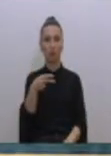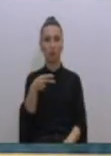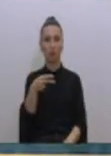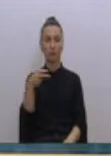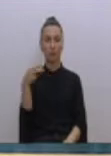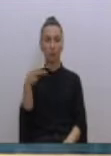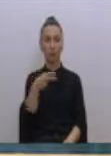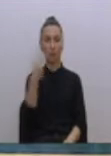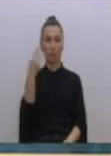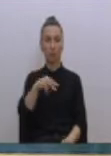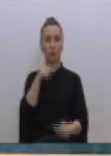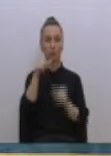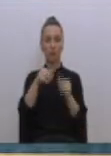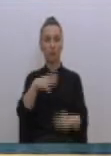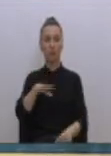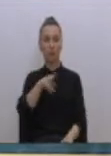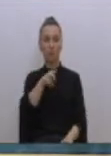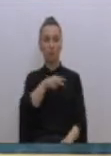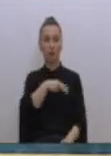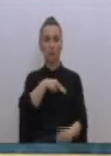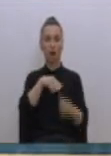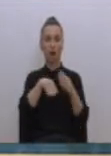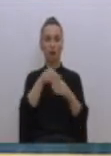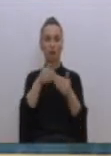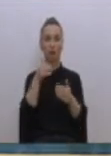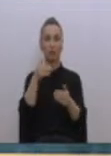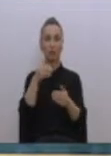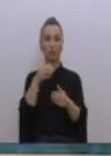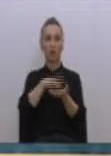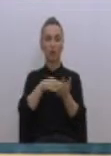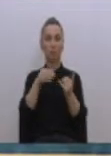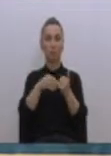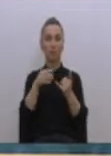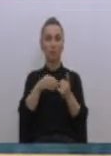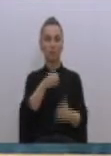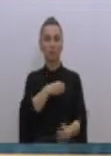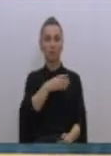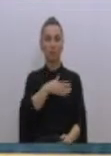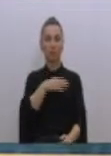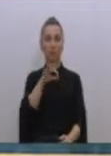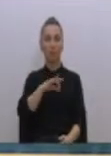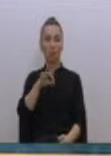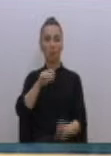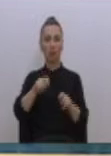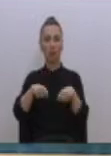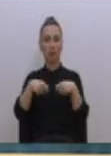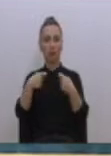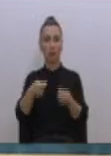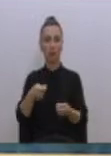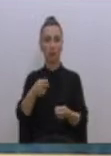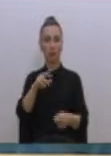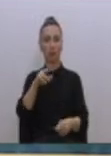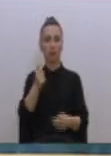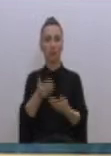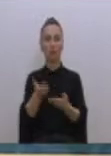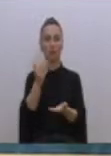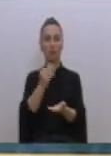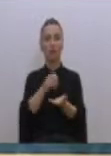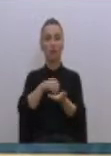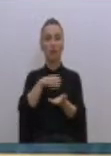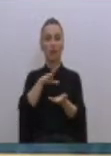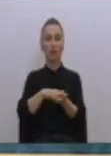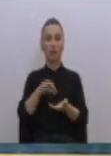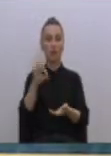oriatas, soft-cel, sakartos parlamentii s-ar cene bistin, s-a geo reestis mie, registrebuli mizi copierezi, s-a cutreba și gadat semista, șendgum am